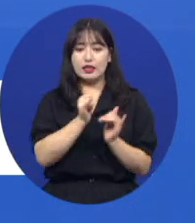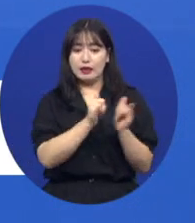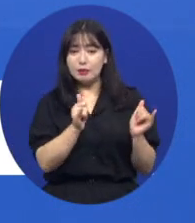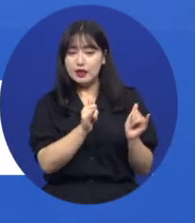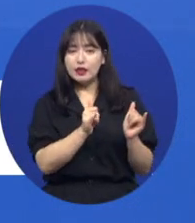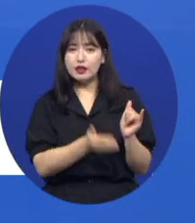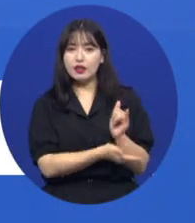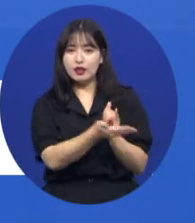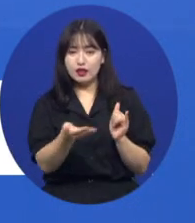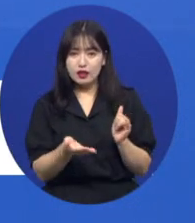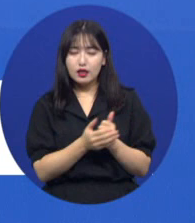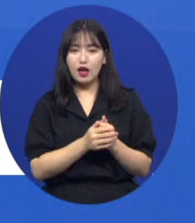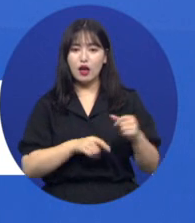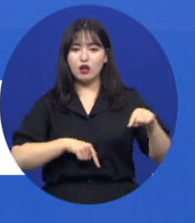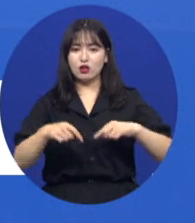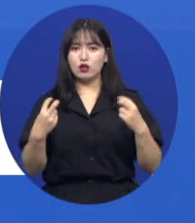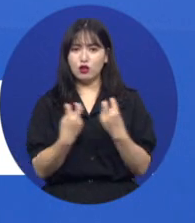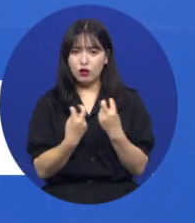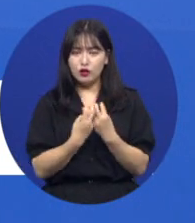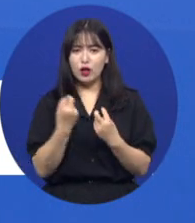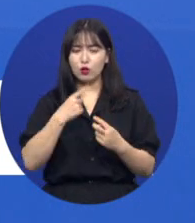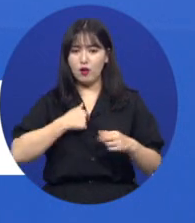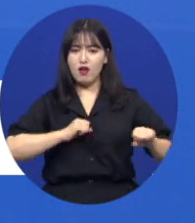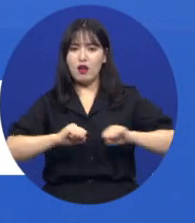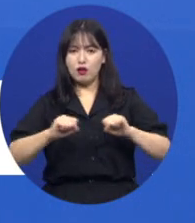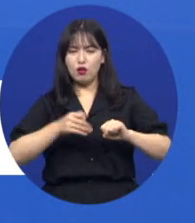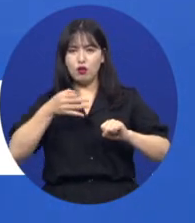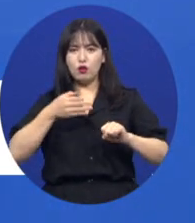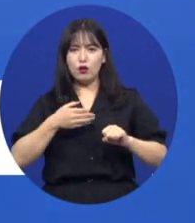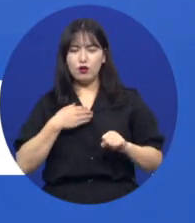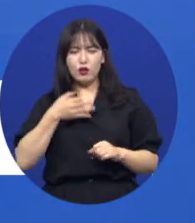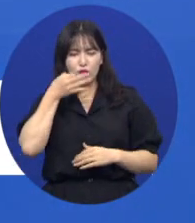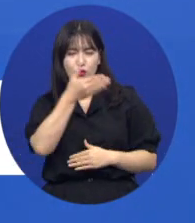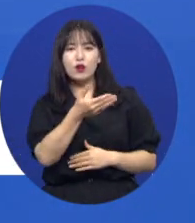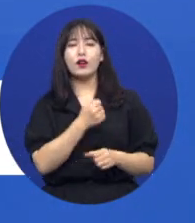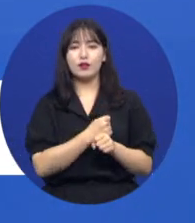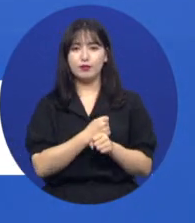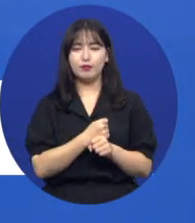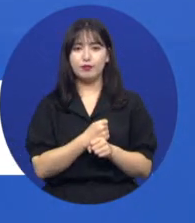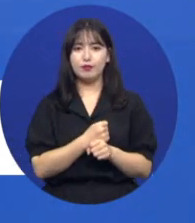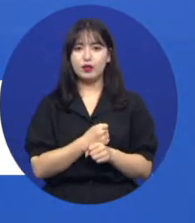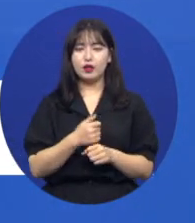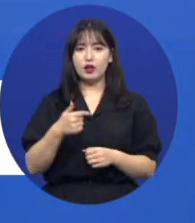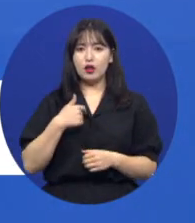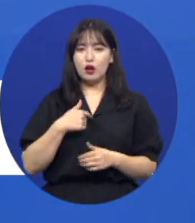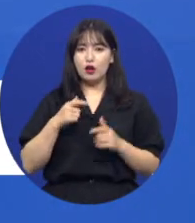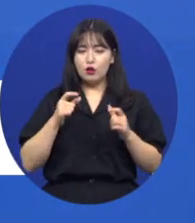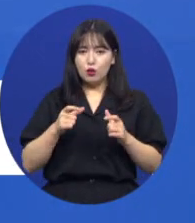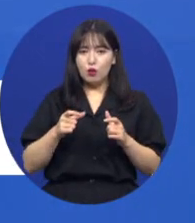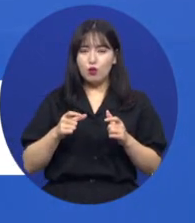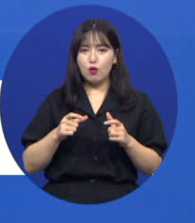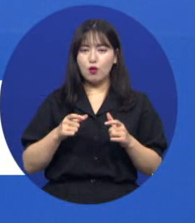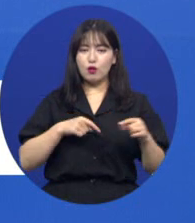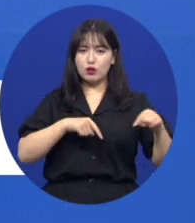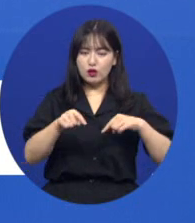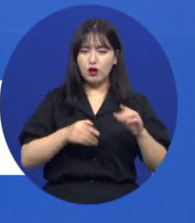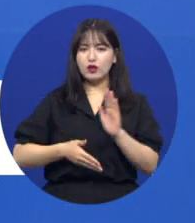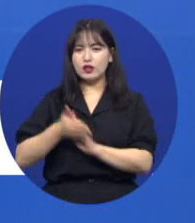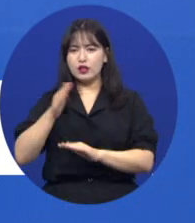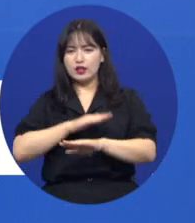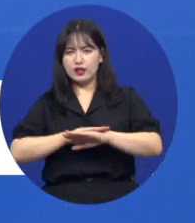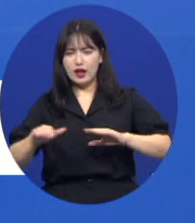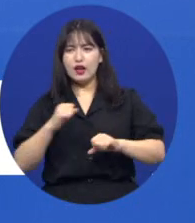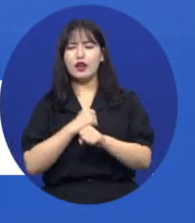그 정책으로 행동으로 이제 보답이 될 수 있도록 도적 1시즌이 잘 녹여내고 또 시민들이 그들 잘